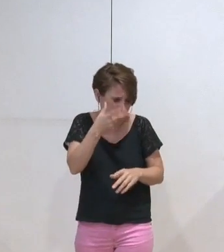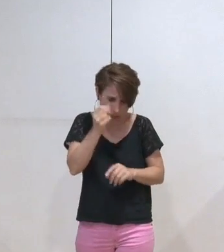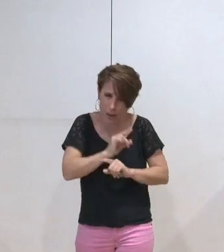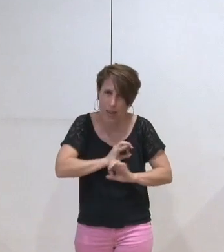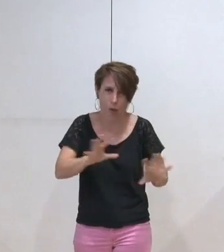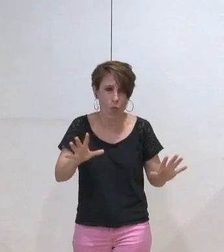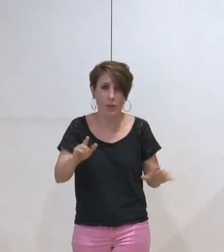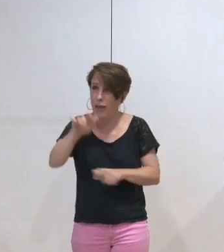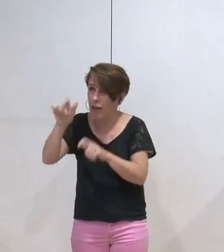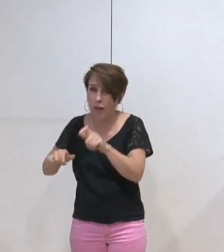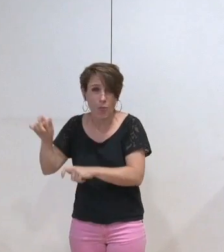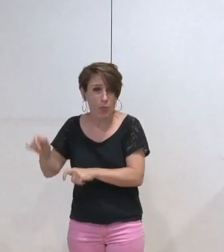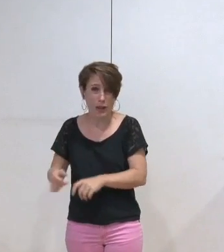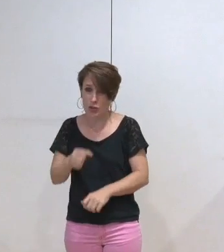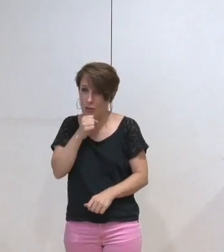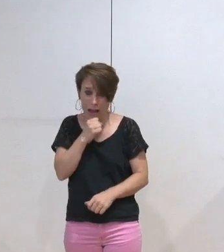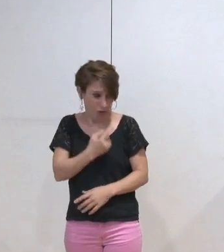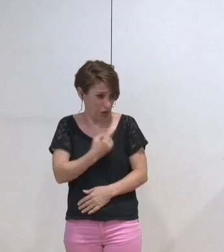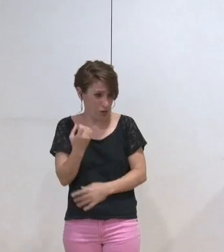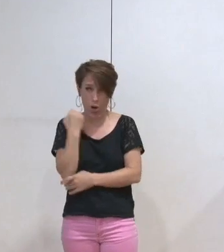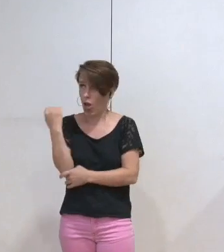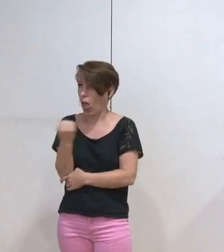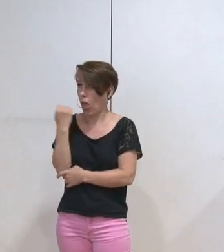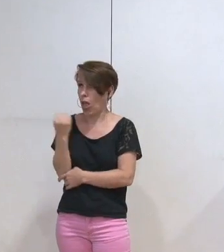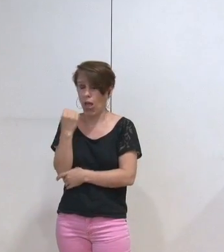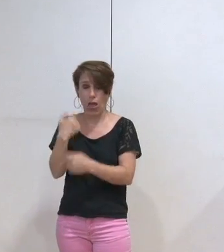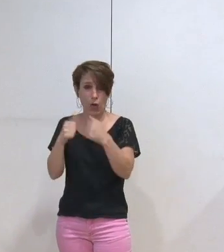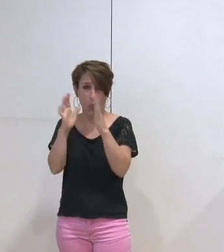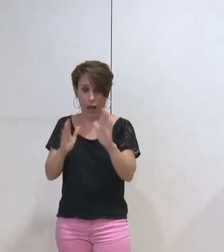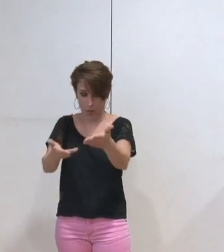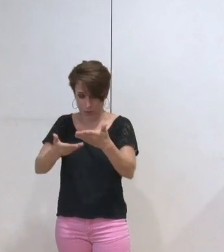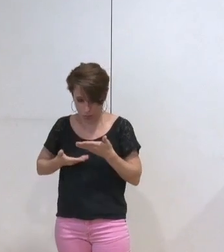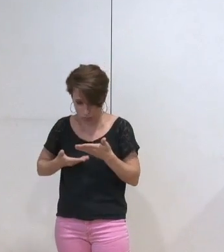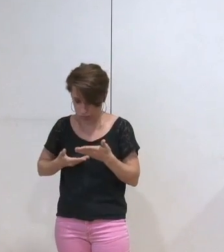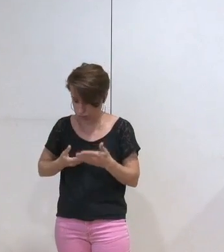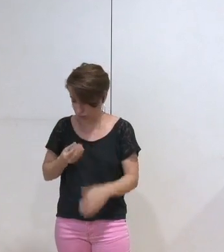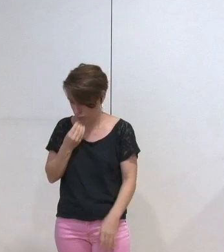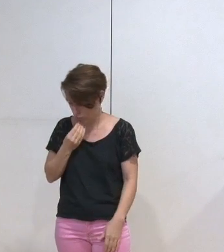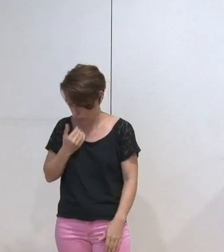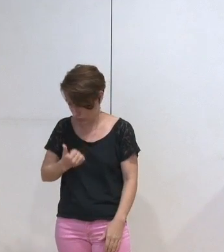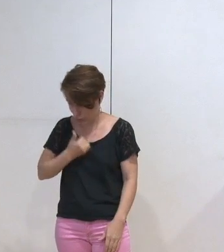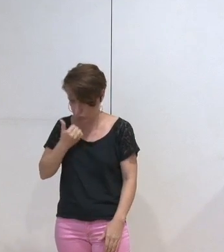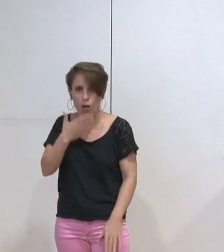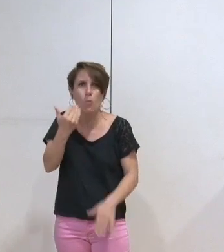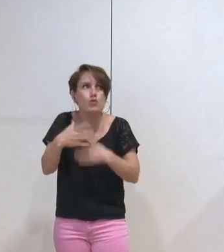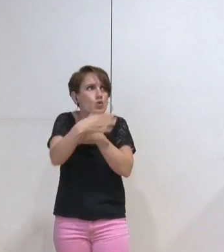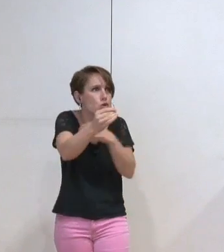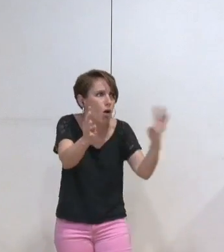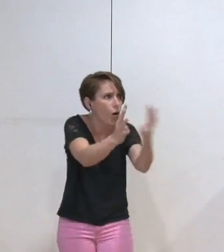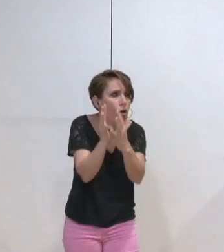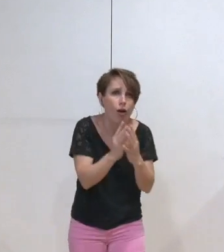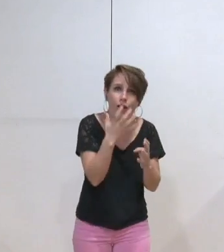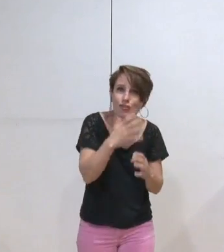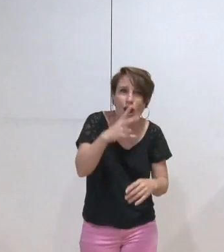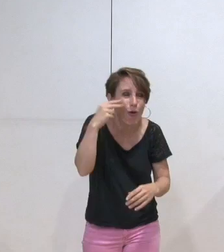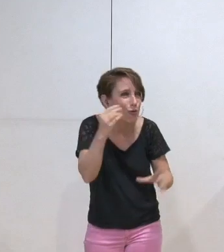handicapées manger seul leur repas en leur relevant cette possibilité de sortir de leur solitude en trouvant un peu de chaleur humaine ne serait-ce que par la